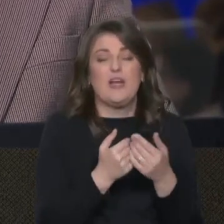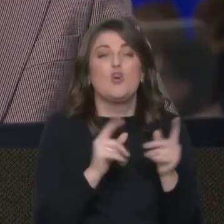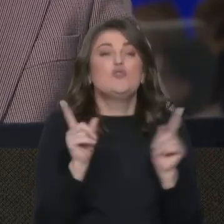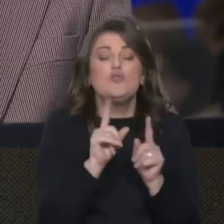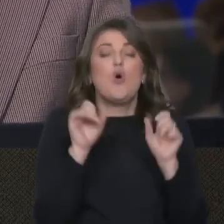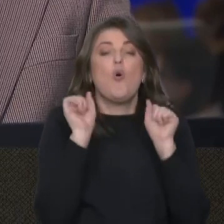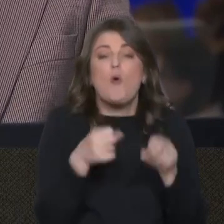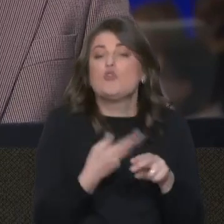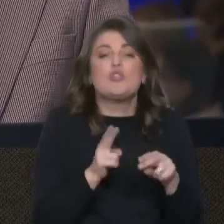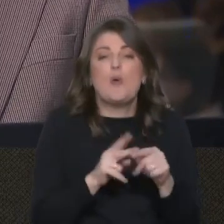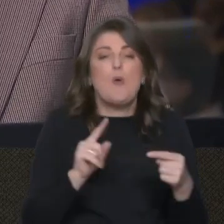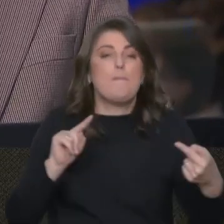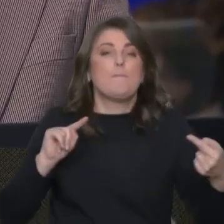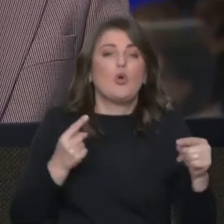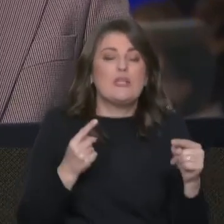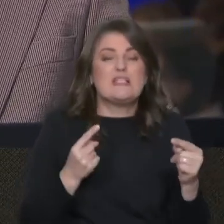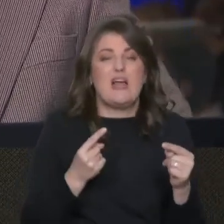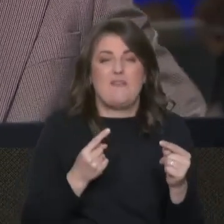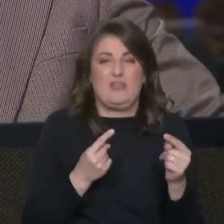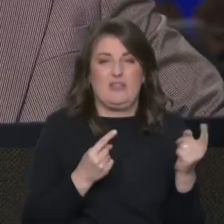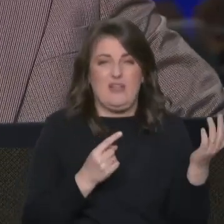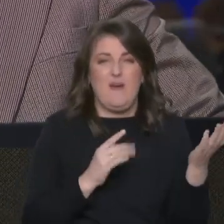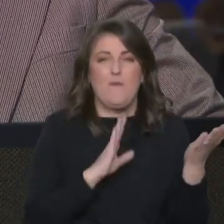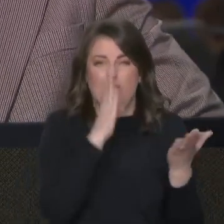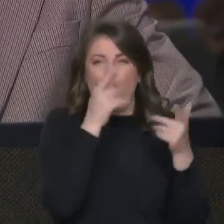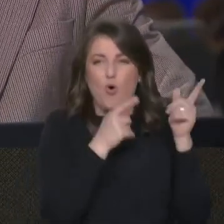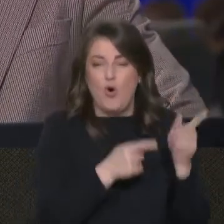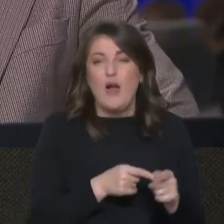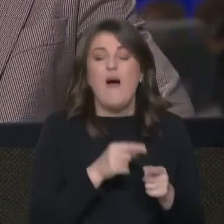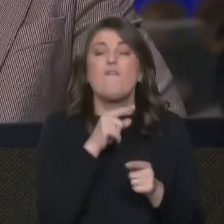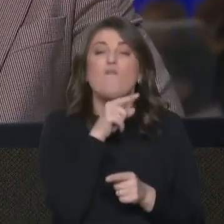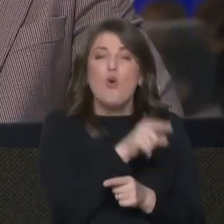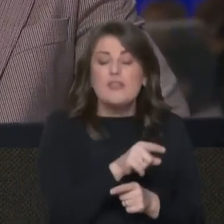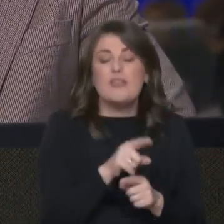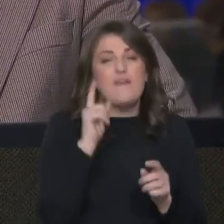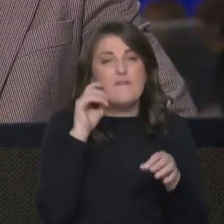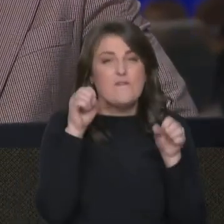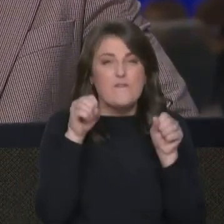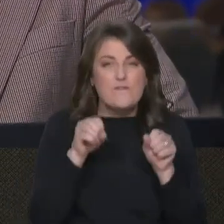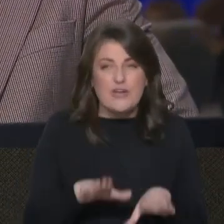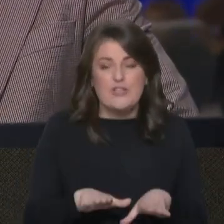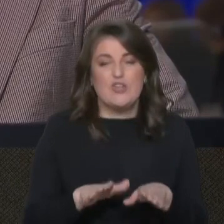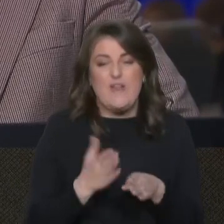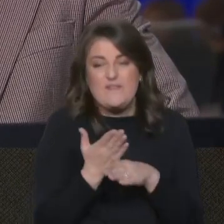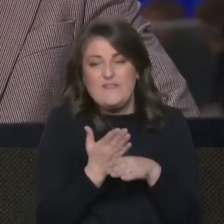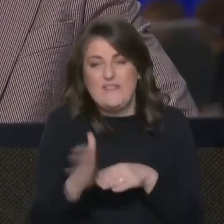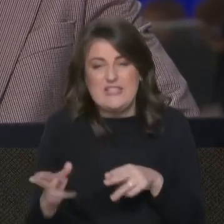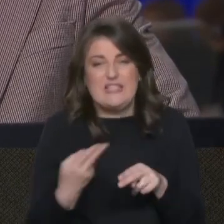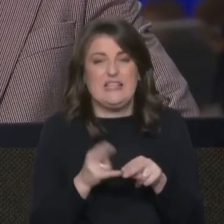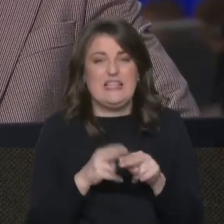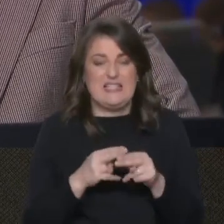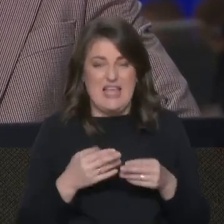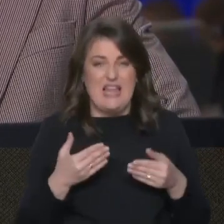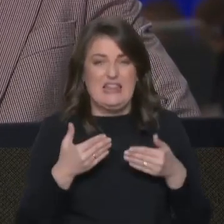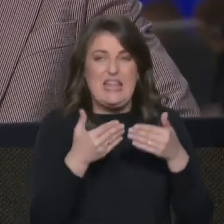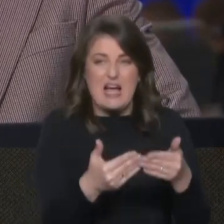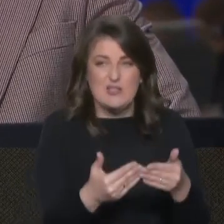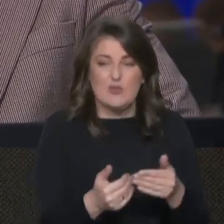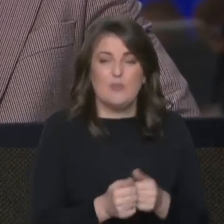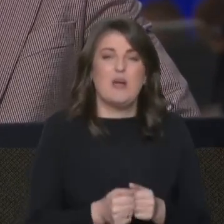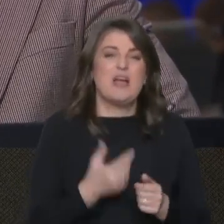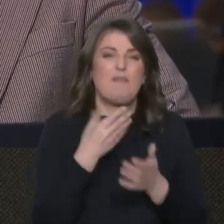що може цьому протиставити противник? Вони вирішили відсікти цей наступ